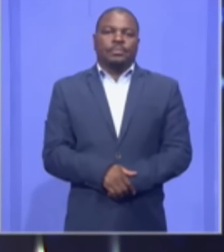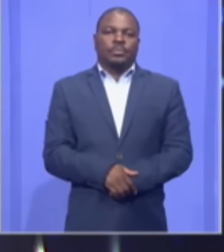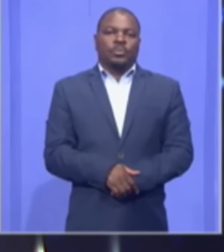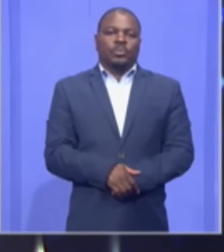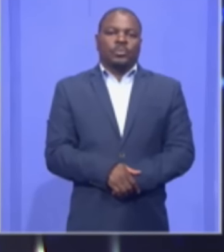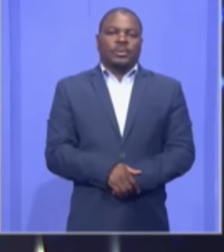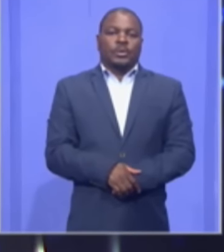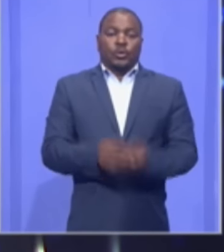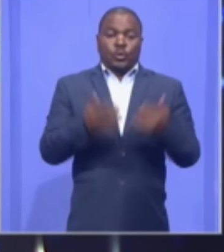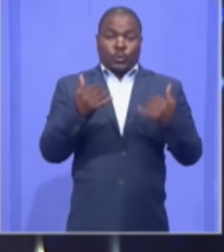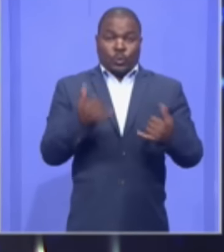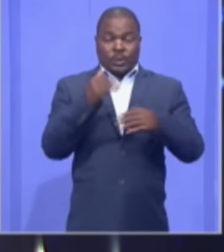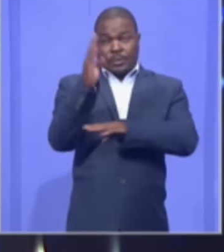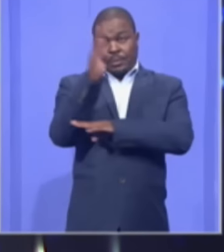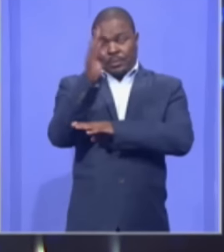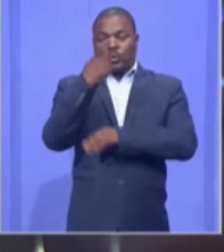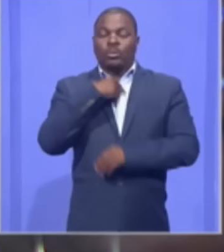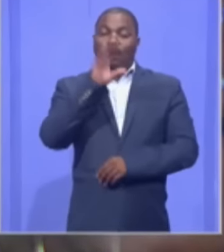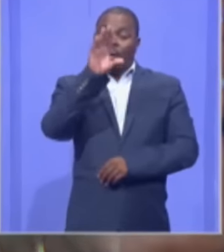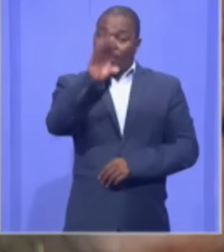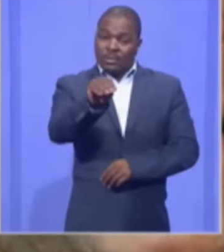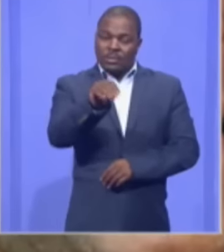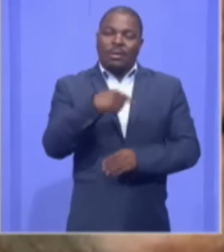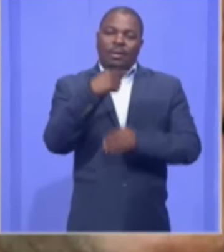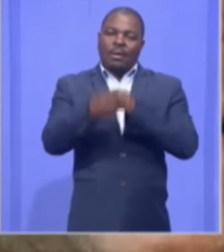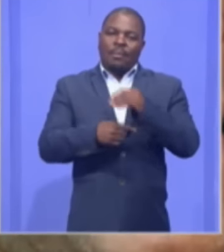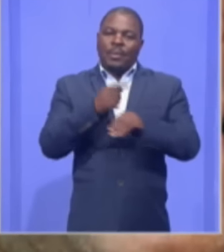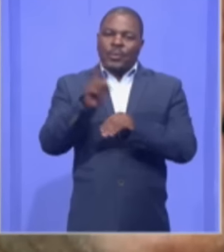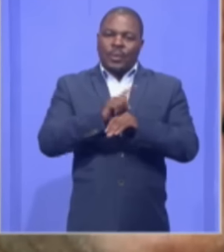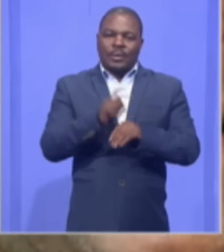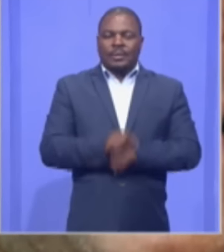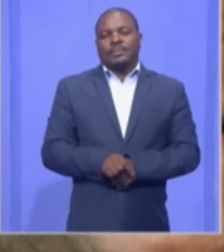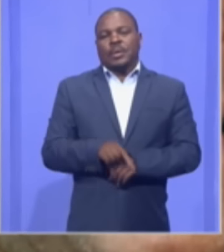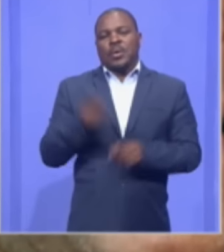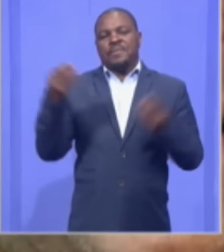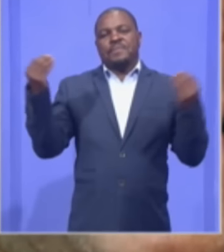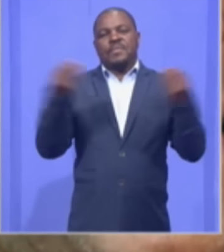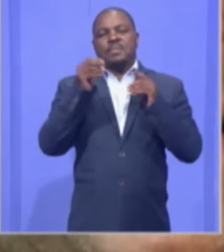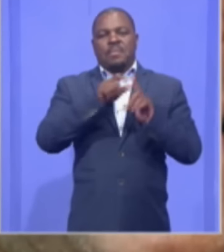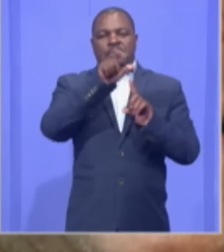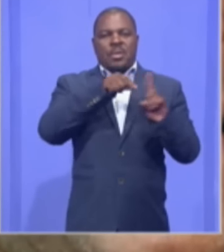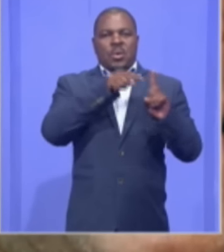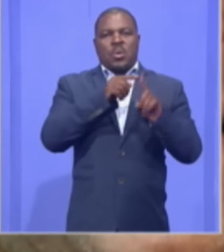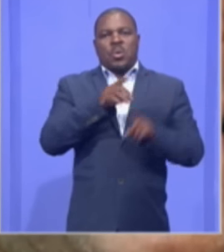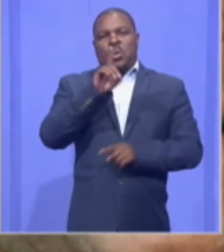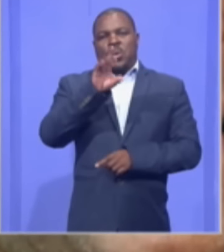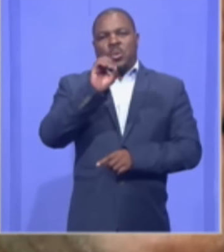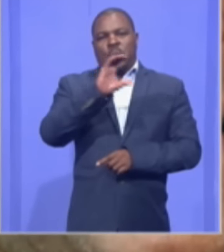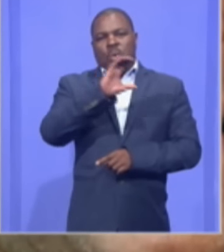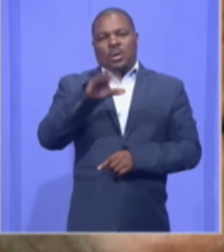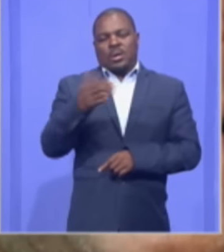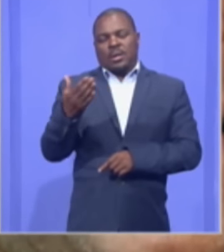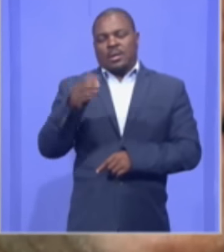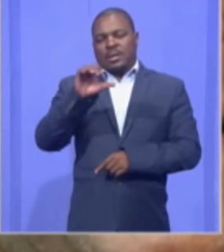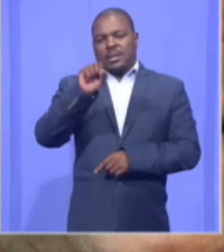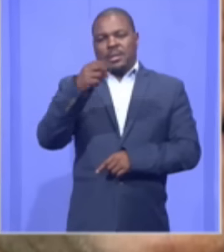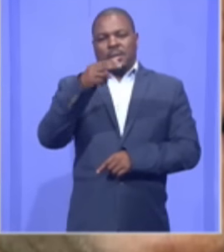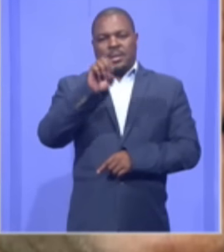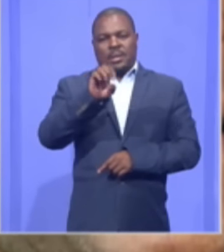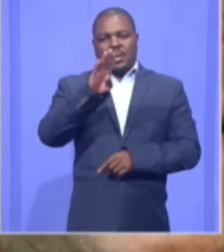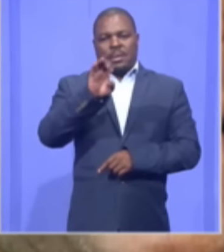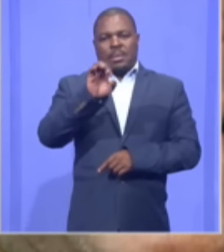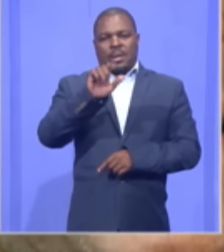Mohi pejana re o kupile maikutlo a hao mabapi le ho hlokahala ha kapa ya mmino wa kwaito Doc Shebeleza. Ebe